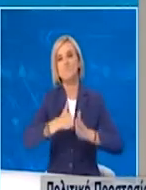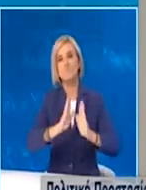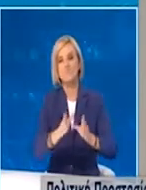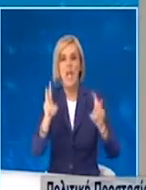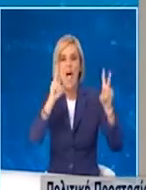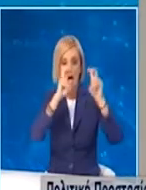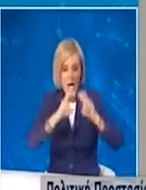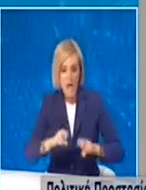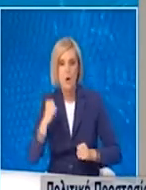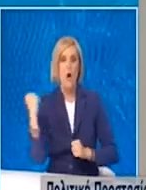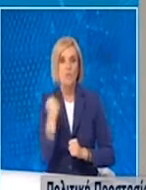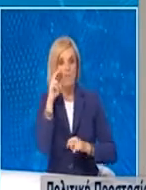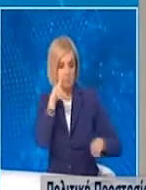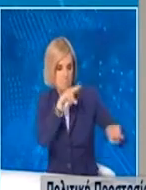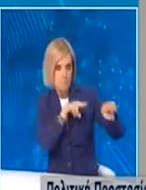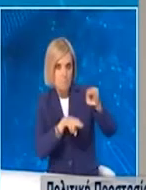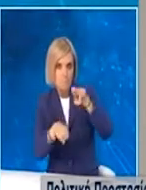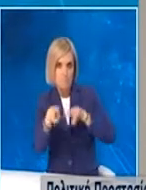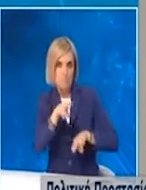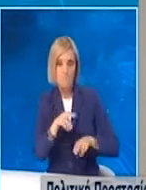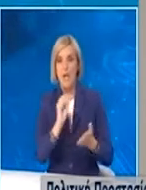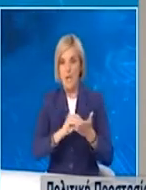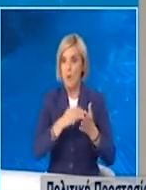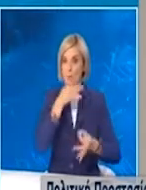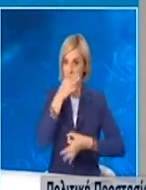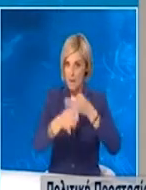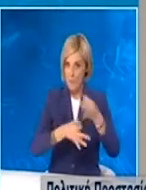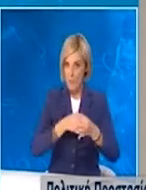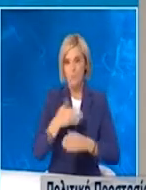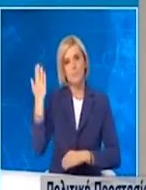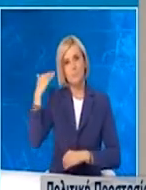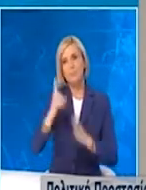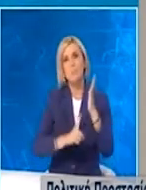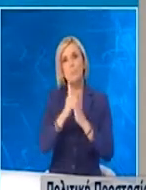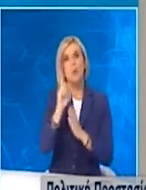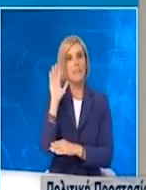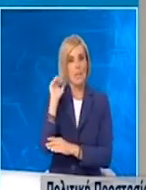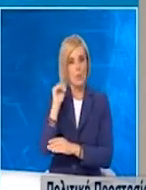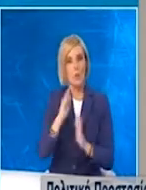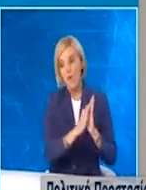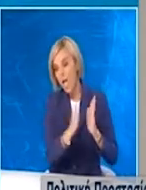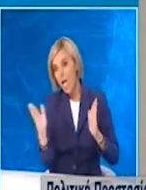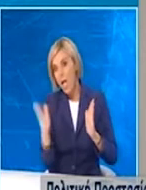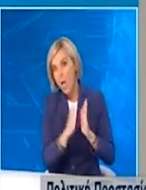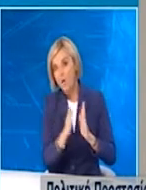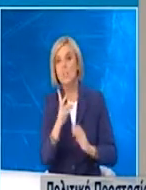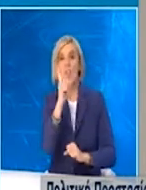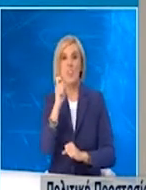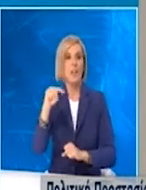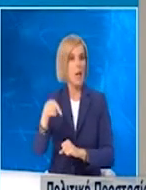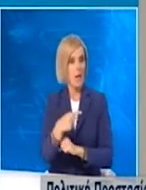μαζικούς ελέγχους. Χαρακτηριστικά θα ήθελα να αναφέρω ότι από την 1η έως τις 19 Ιουλίου πραγματοποιήθηκαν το συντονιστικό